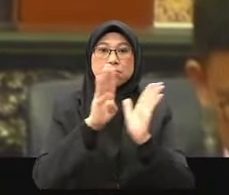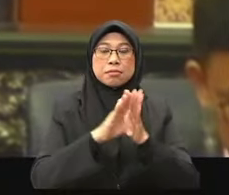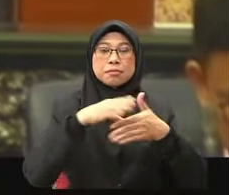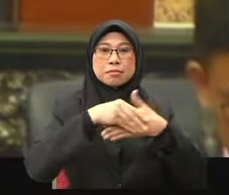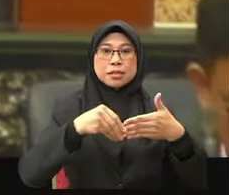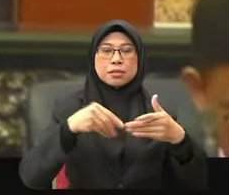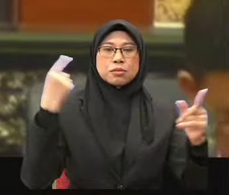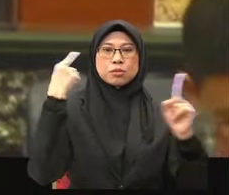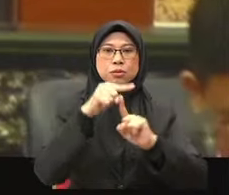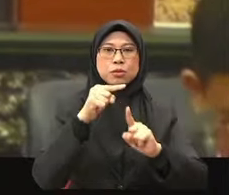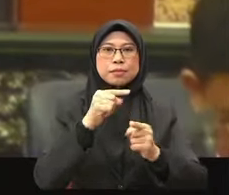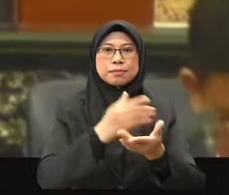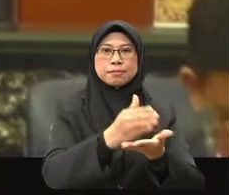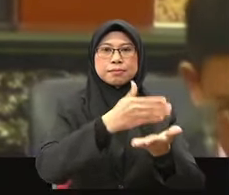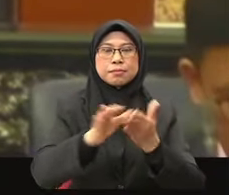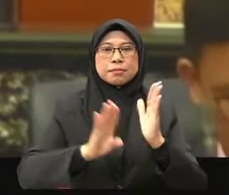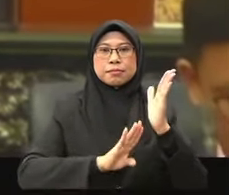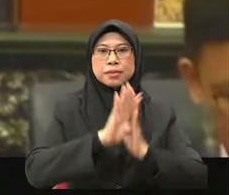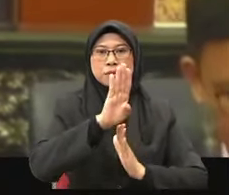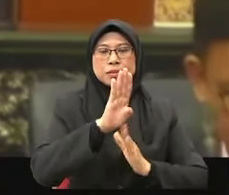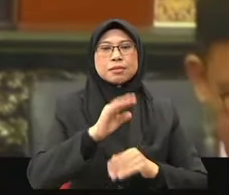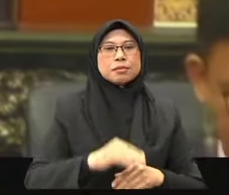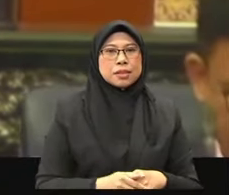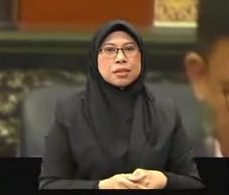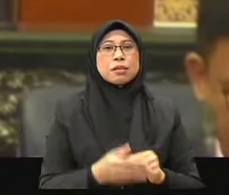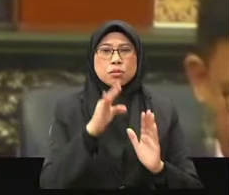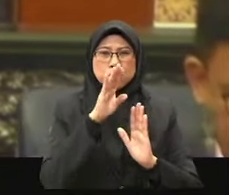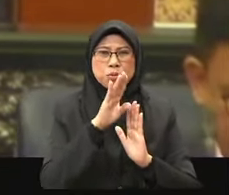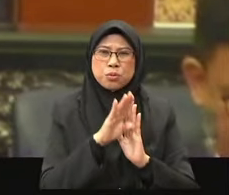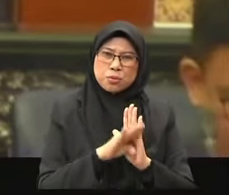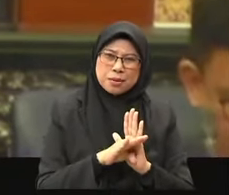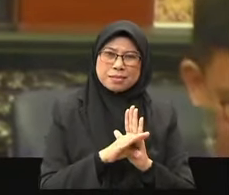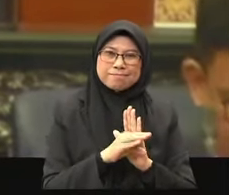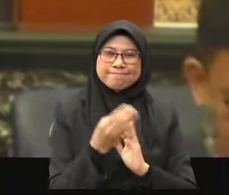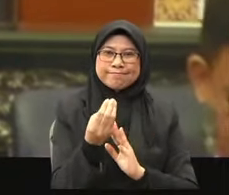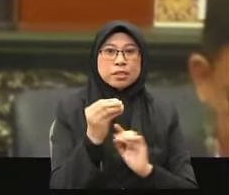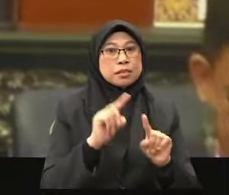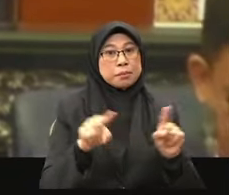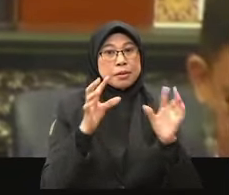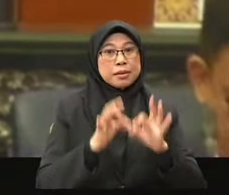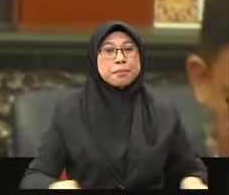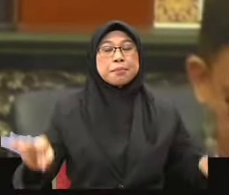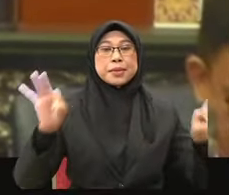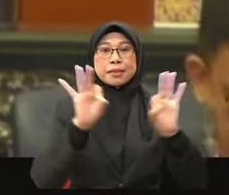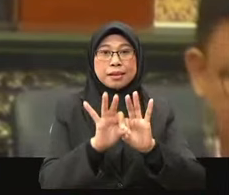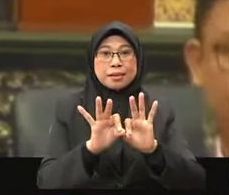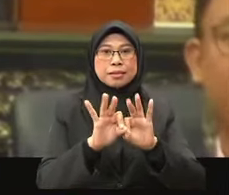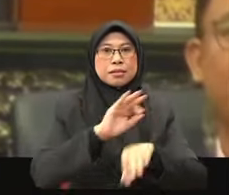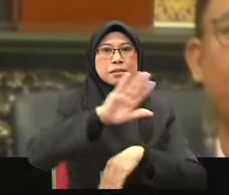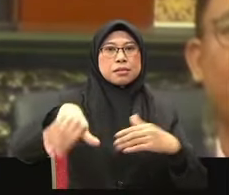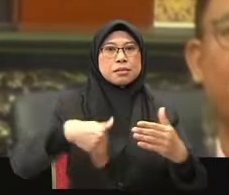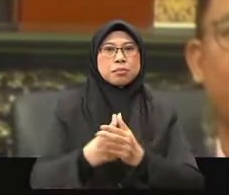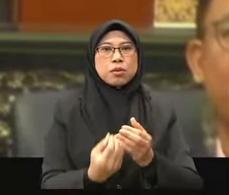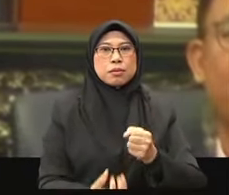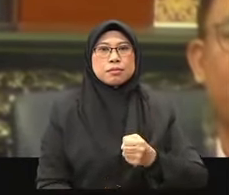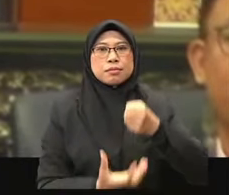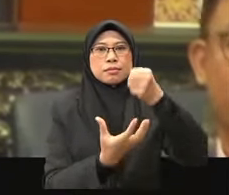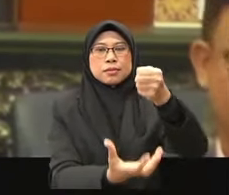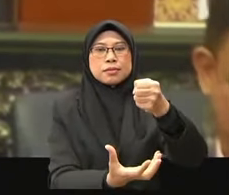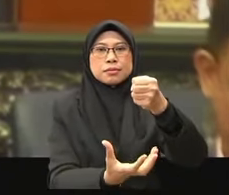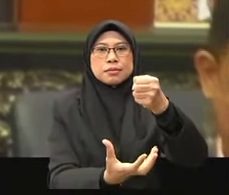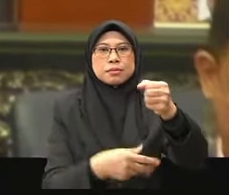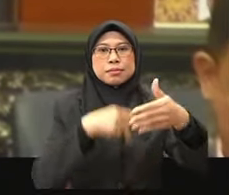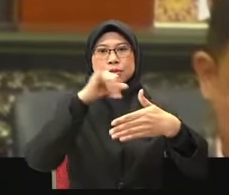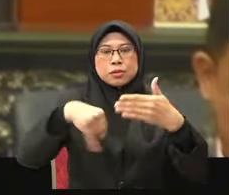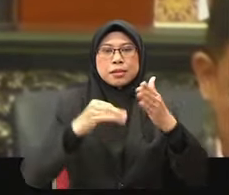RM5.8 bilion bagi tujuan perbelanjaan pembangunan. Walaupun agak kurang memberangsangkan, namun yang penting dalam hal ini adalah segala dana atau peruntukan bagi